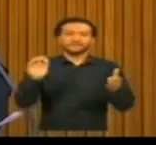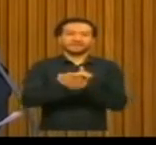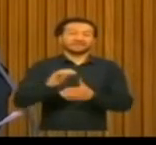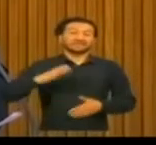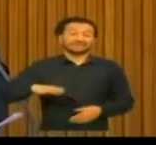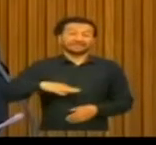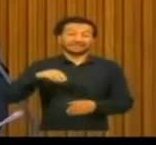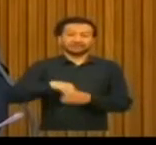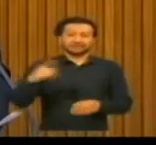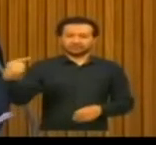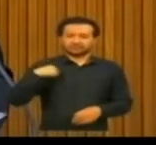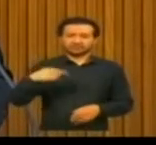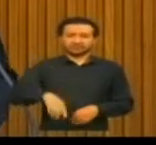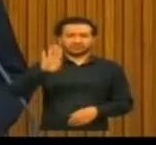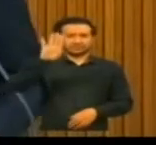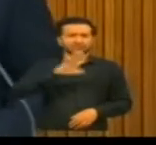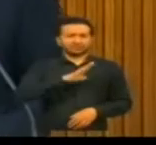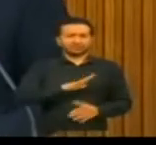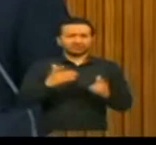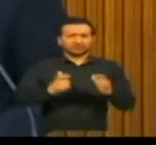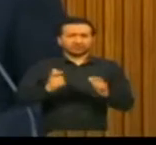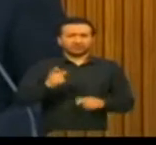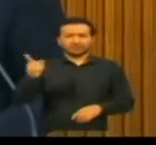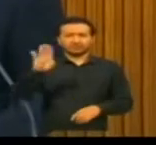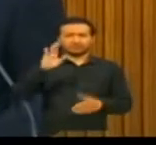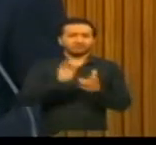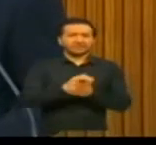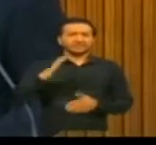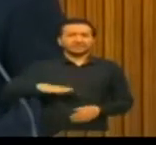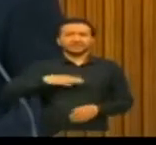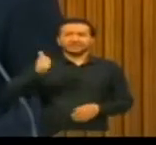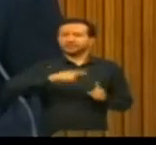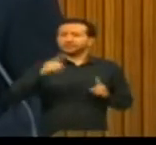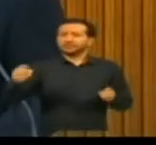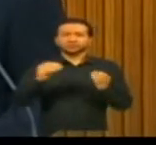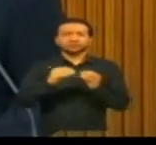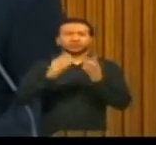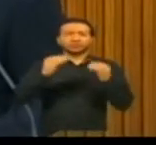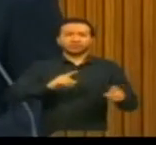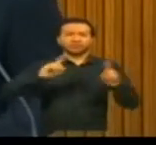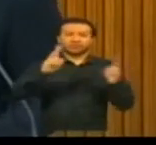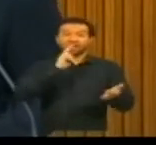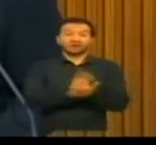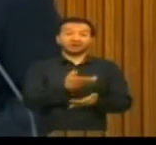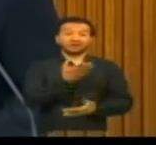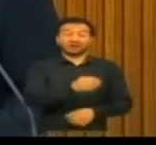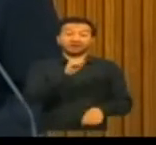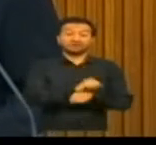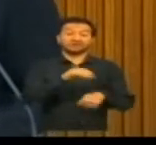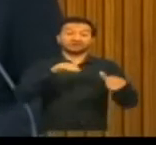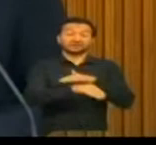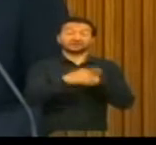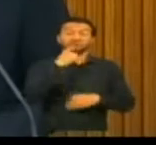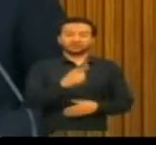diye. Yani bizim ülkede demokrasi vardı. Barış istemek ne zamandan beri suç oldu? Mahkeme kararıyla hapse gireceksin